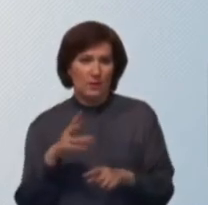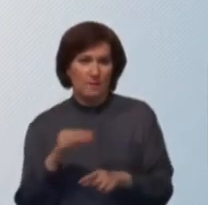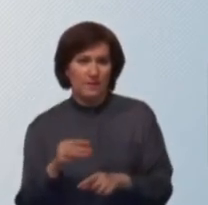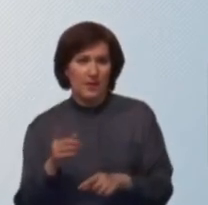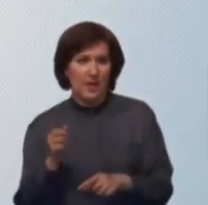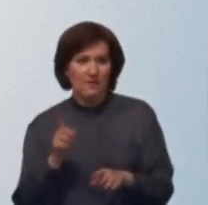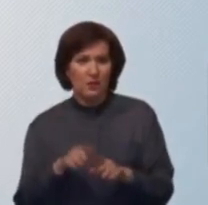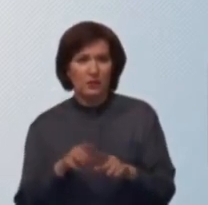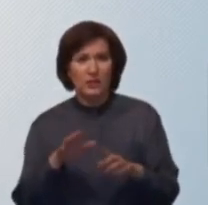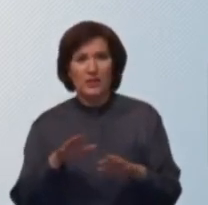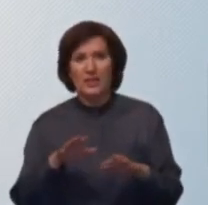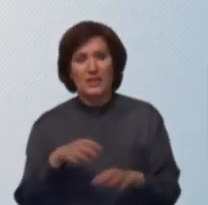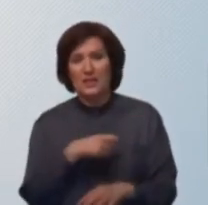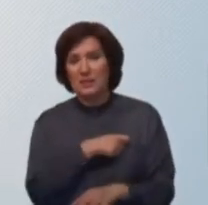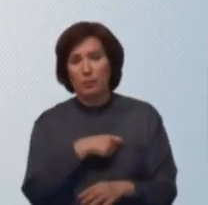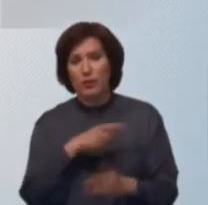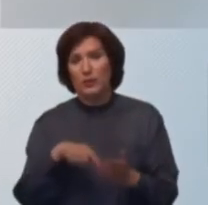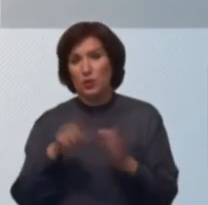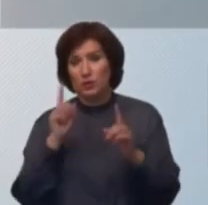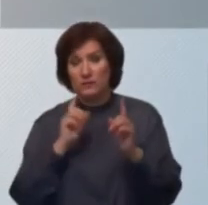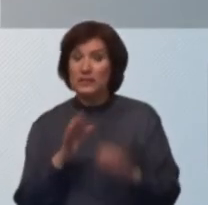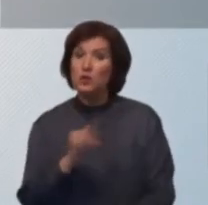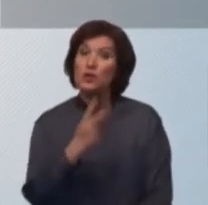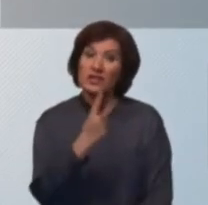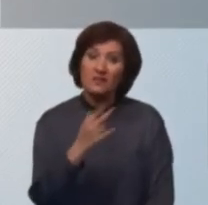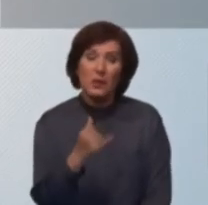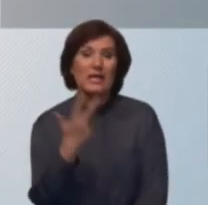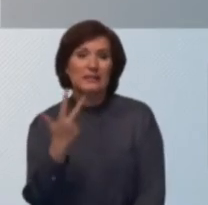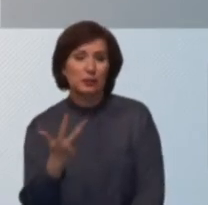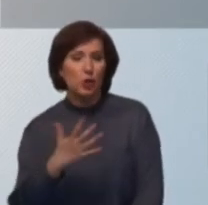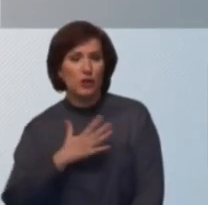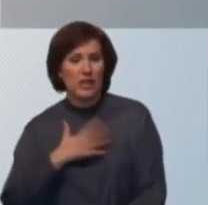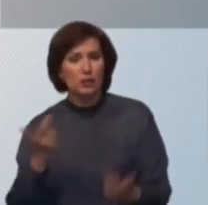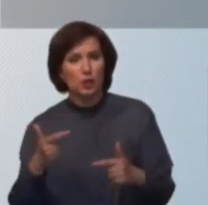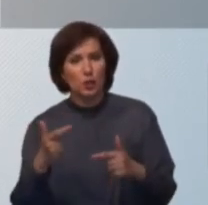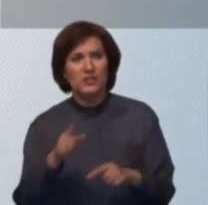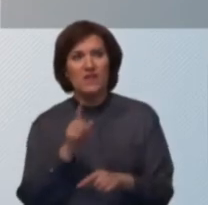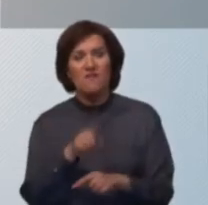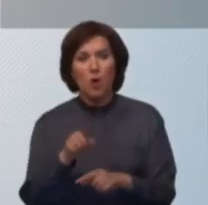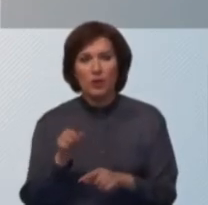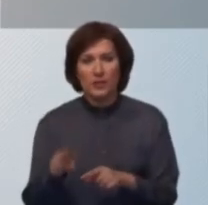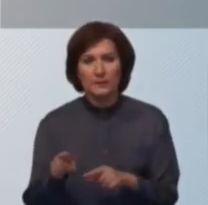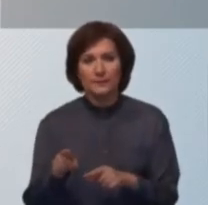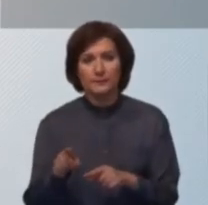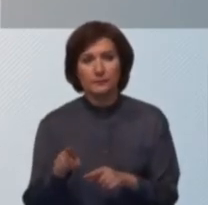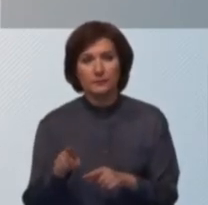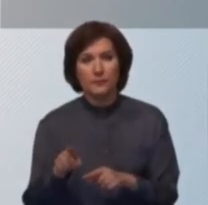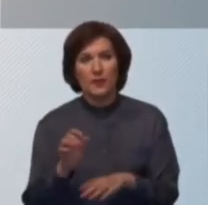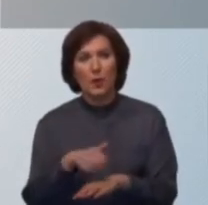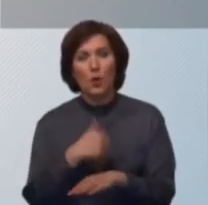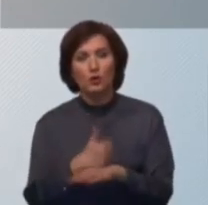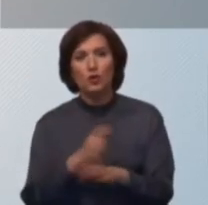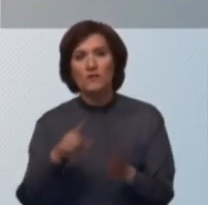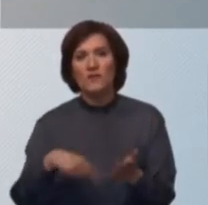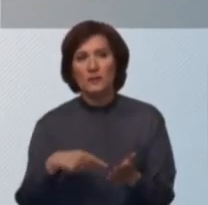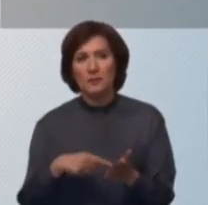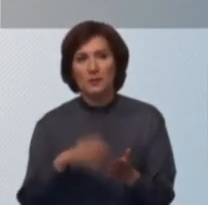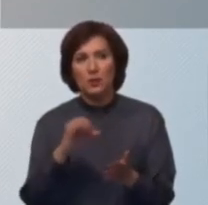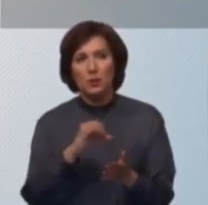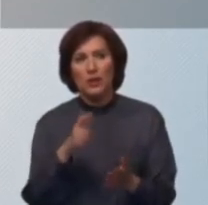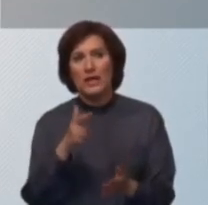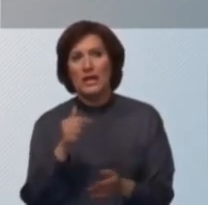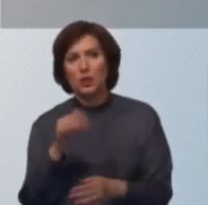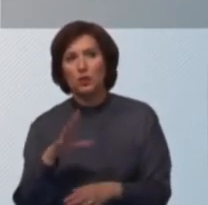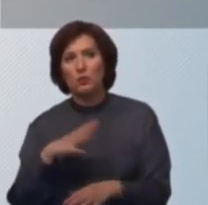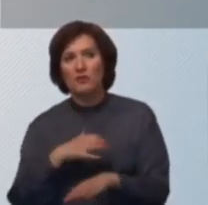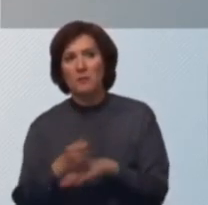пояснити, депутати Горсовета. Сьогодні двоє з трьох наших гостей, вони очолювали місто. Юрій Гранатуров